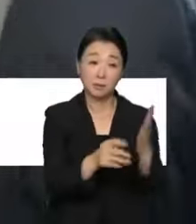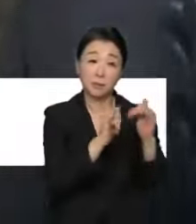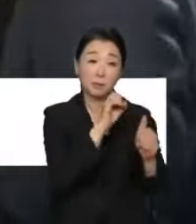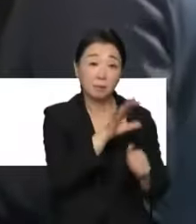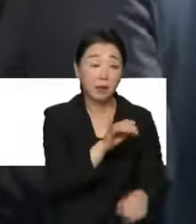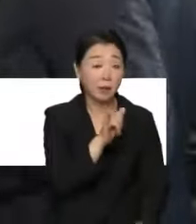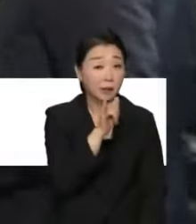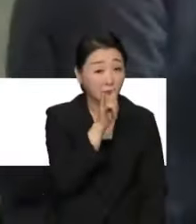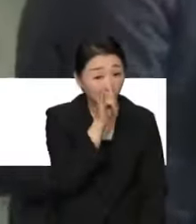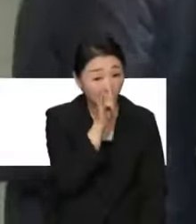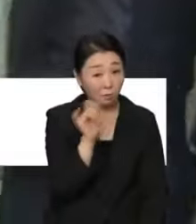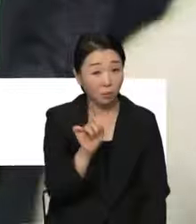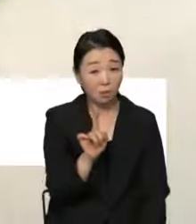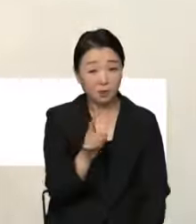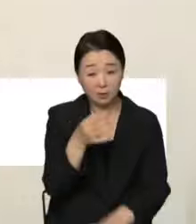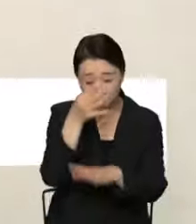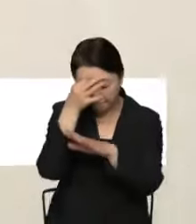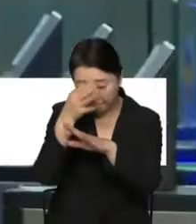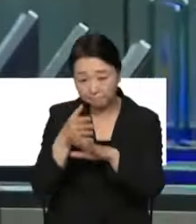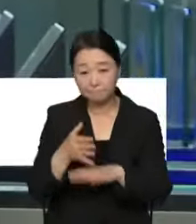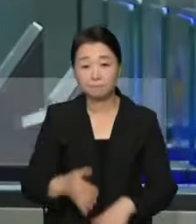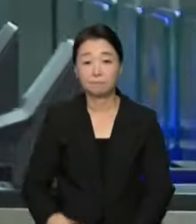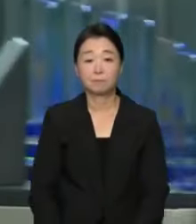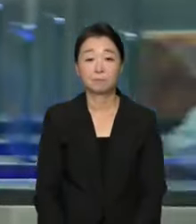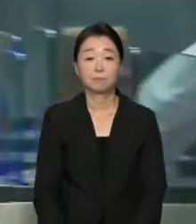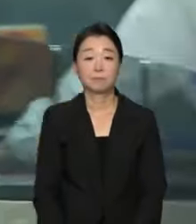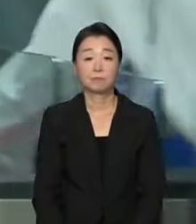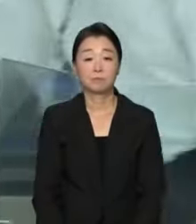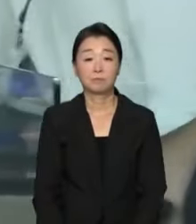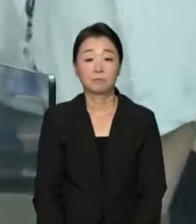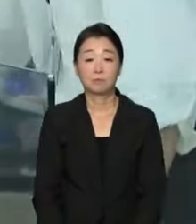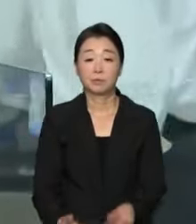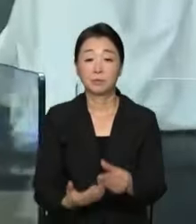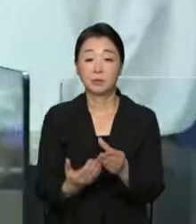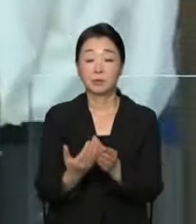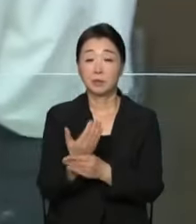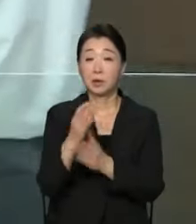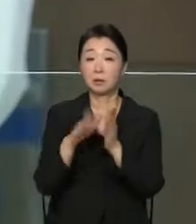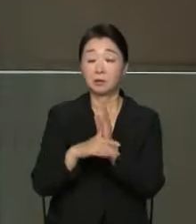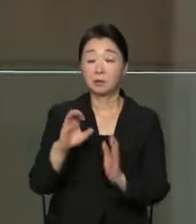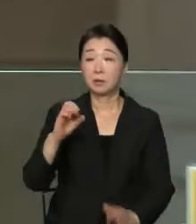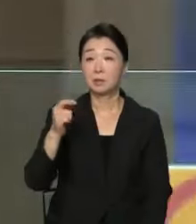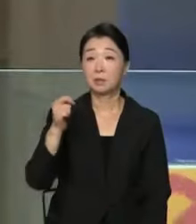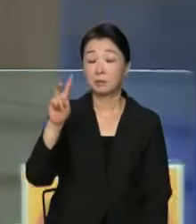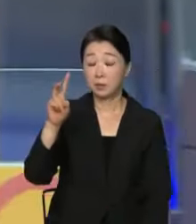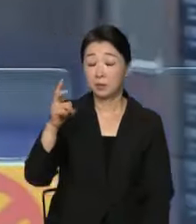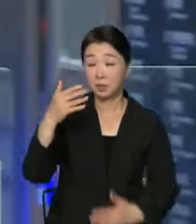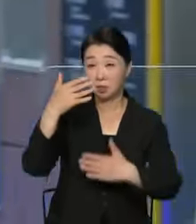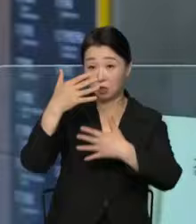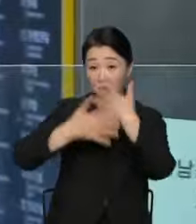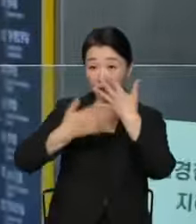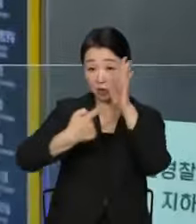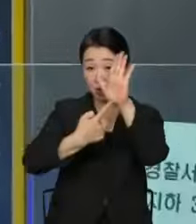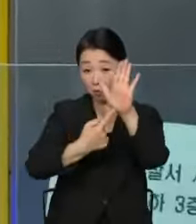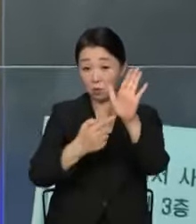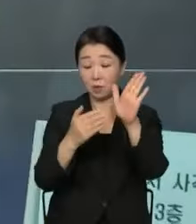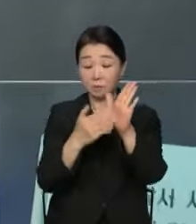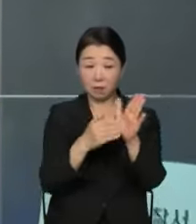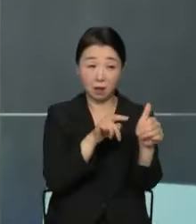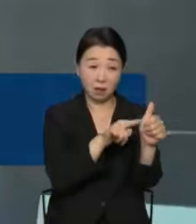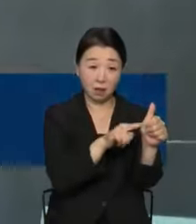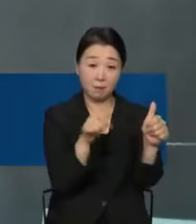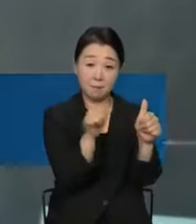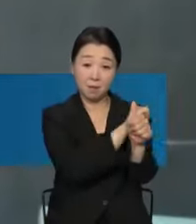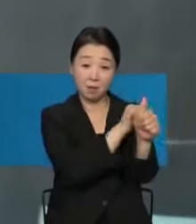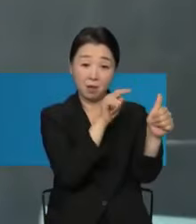없으세요? 피해 너무 죄송합니다. 사건 당시 CCTV 영상이 공개되면서 제시가 팬이 폭행당한